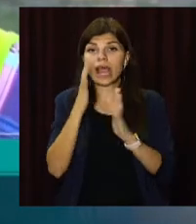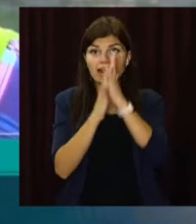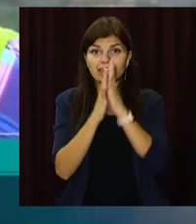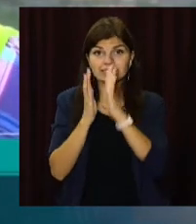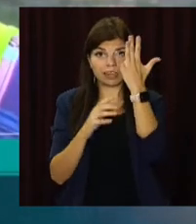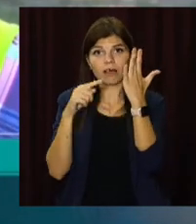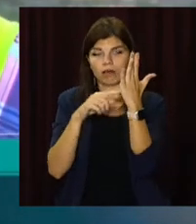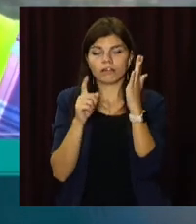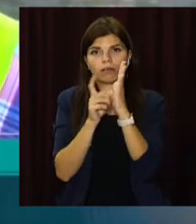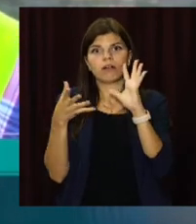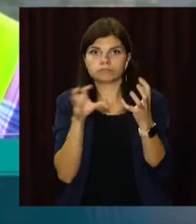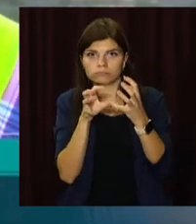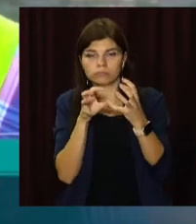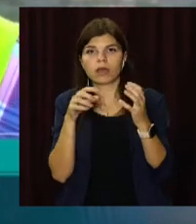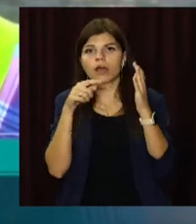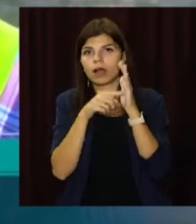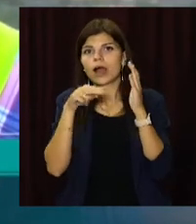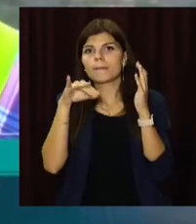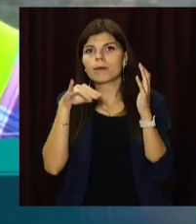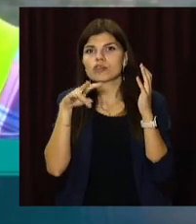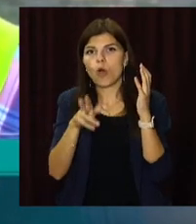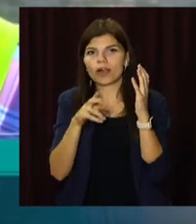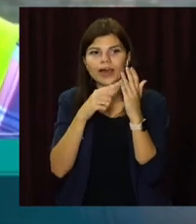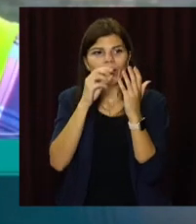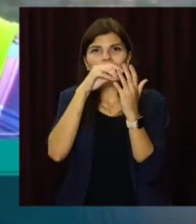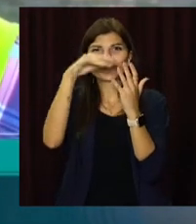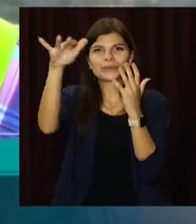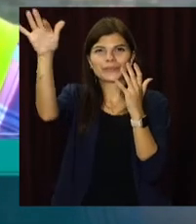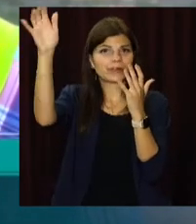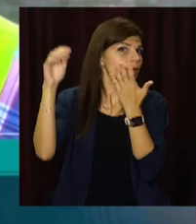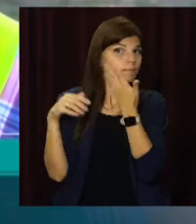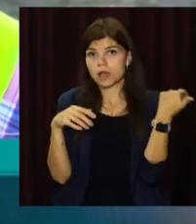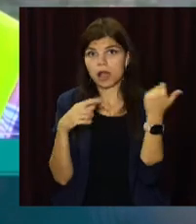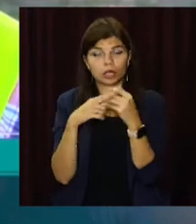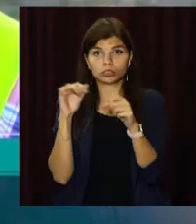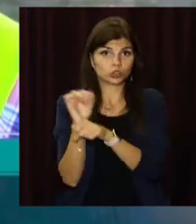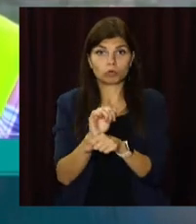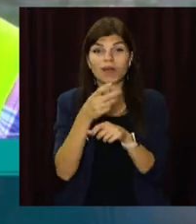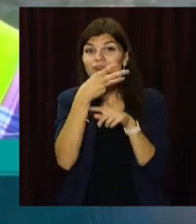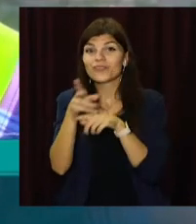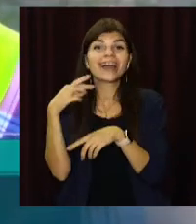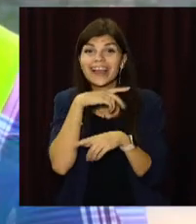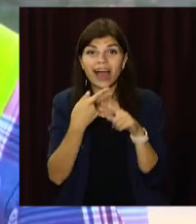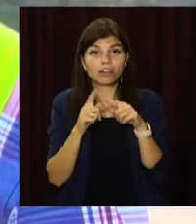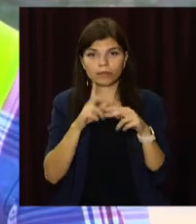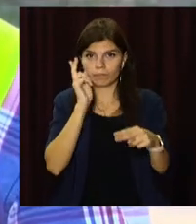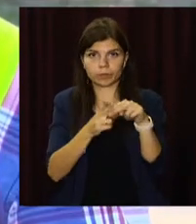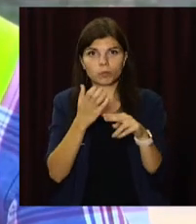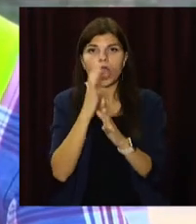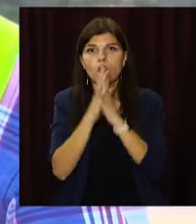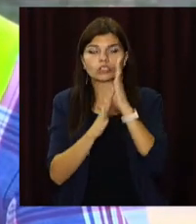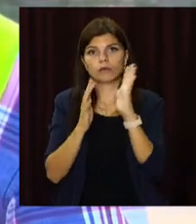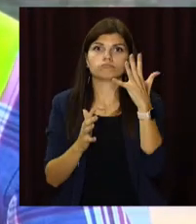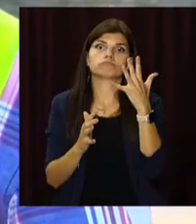процес генерації пилку, тому що препарат абсорбує сам пилок, він не попадає в повітря. Навіть якщо, як ви бачите, зараз іде активна